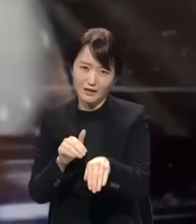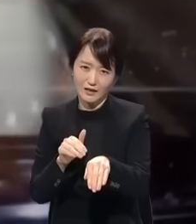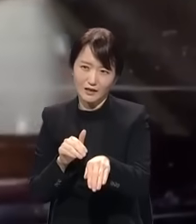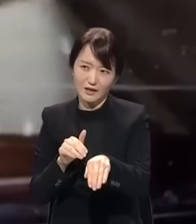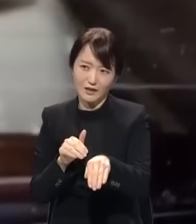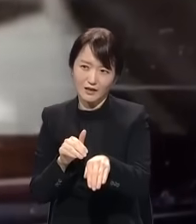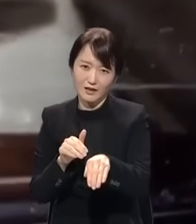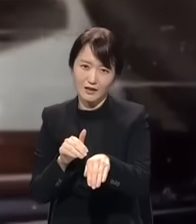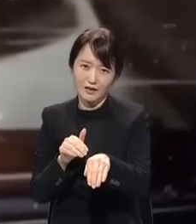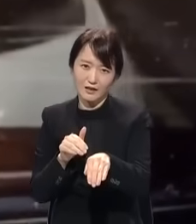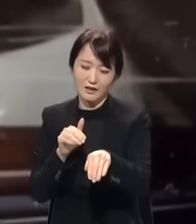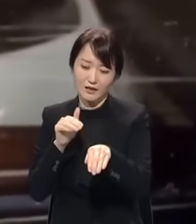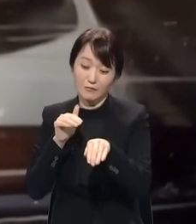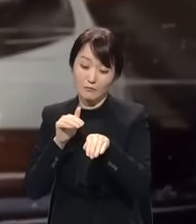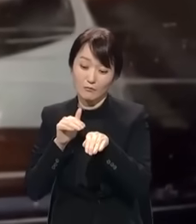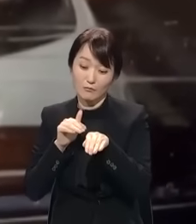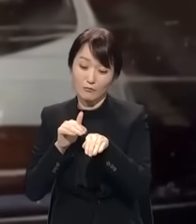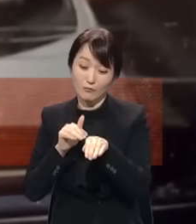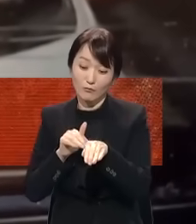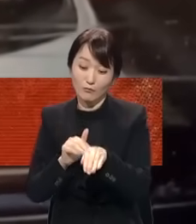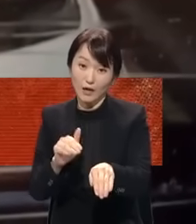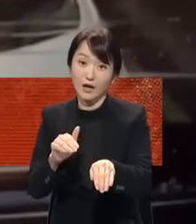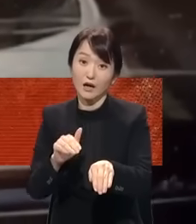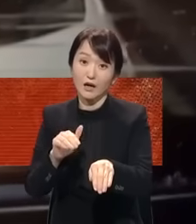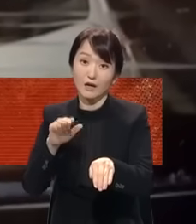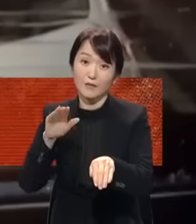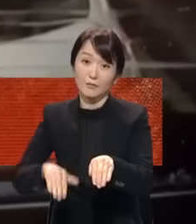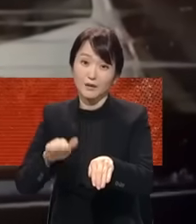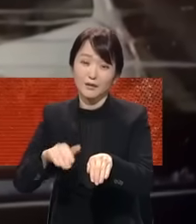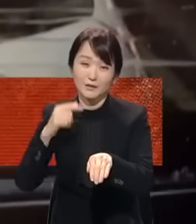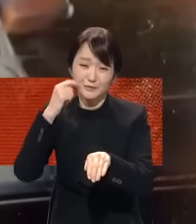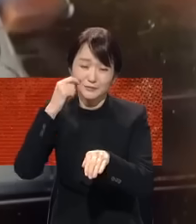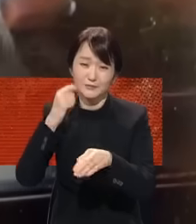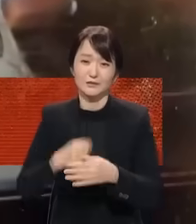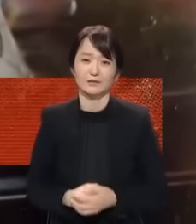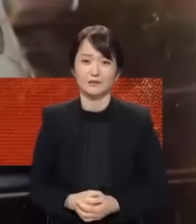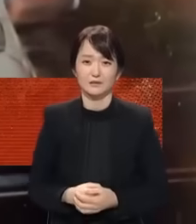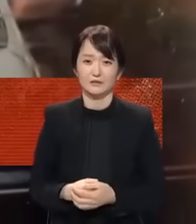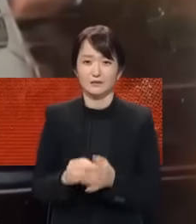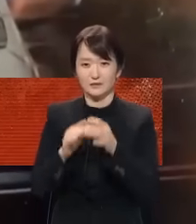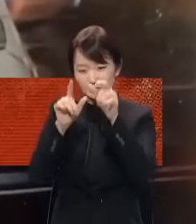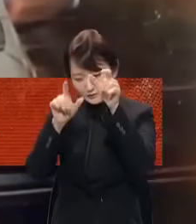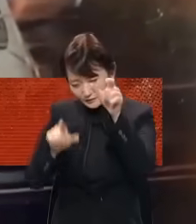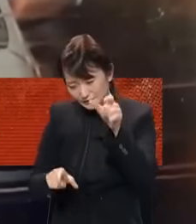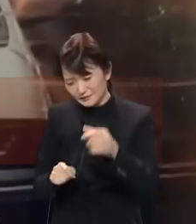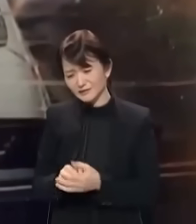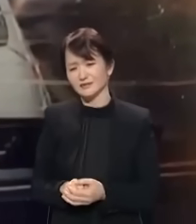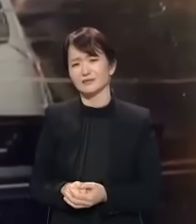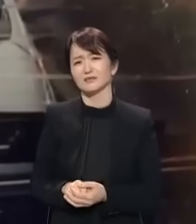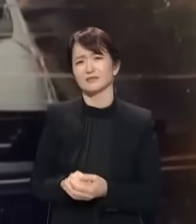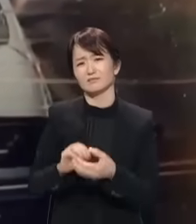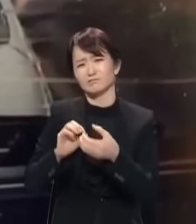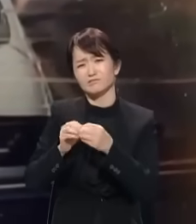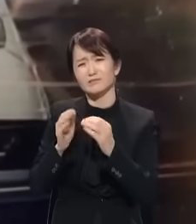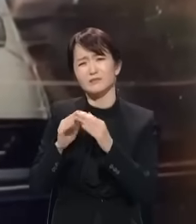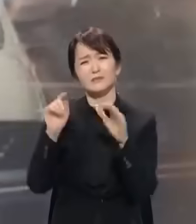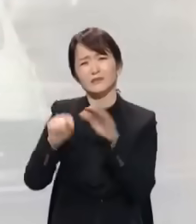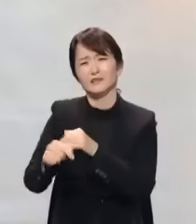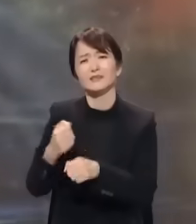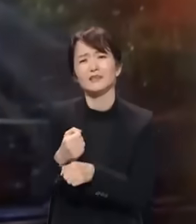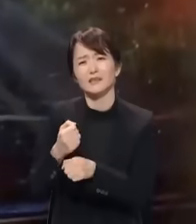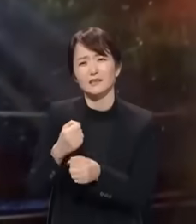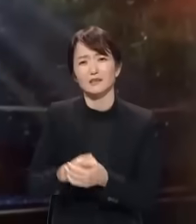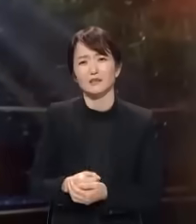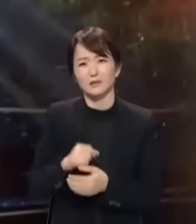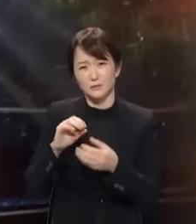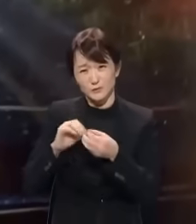몰두한 나머지 차가 움직인 줄도 모르고 브레이크 밟을 생각도 못했던 거죠. 이 모습을 본 누리꾼들 애정행각은 집에서 해라! 뽀뽀하고 돈